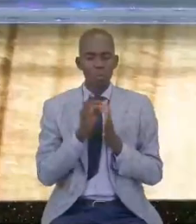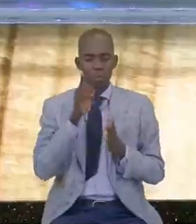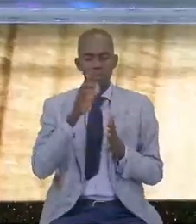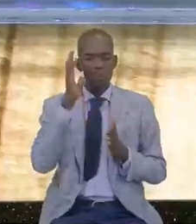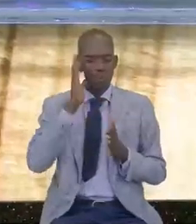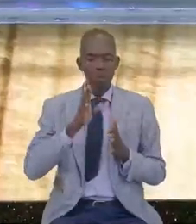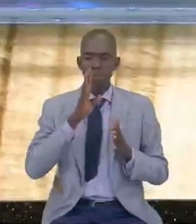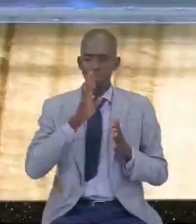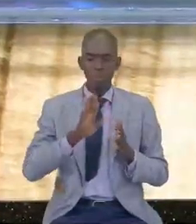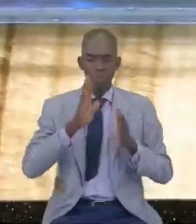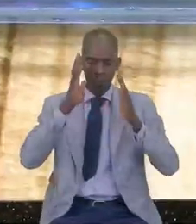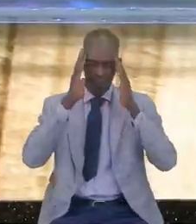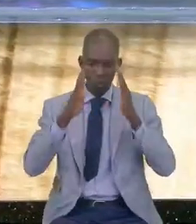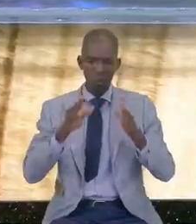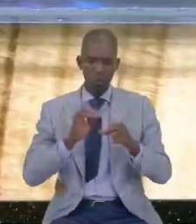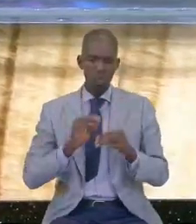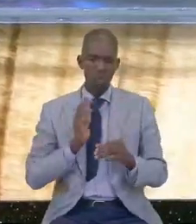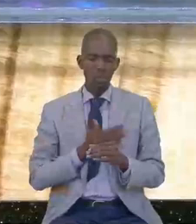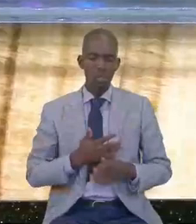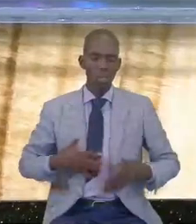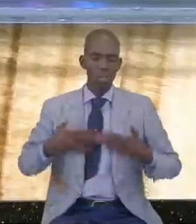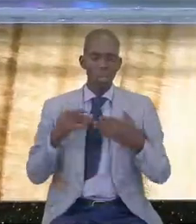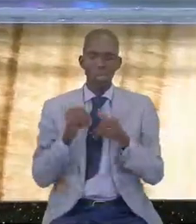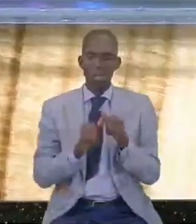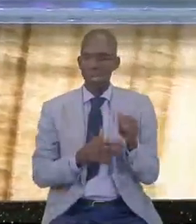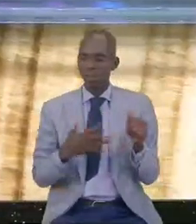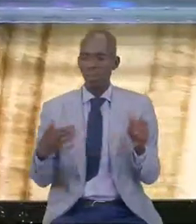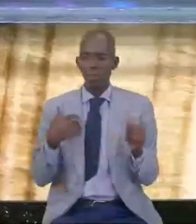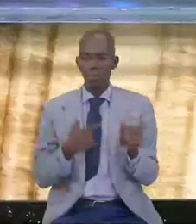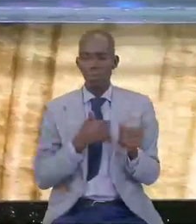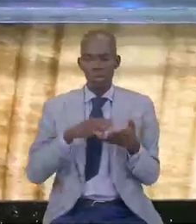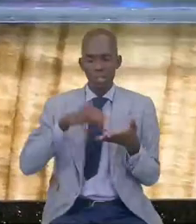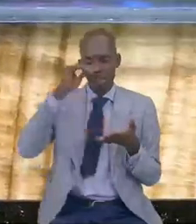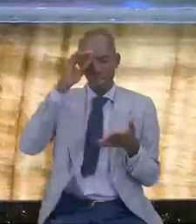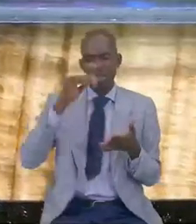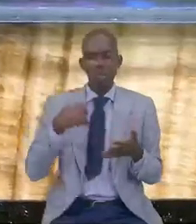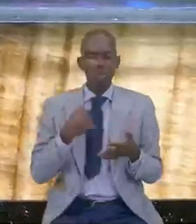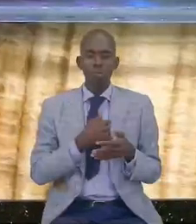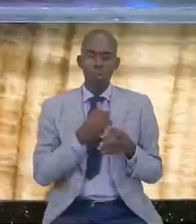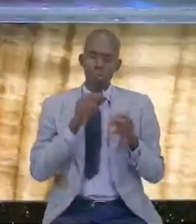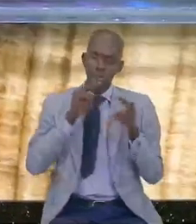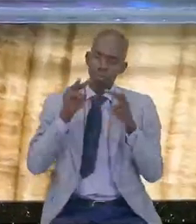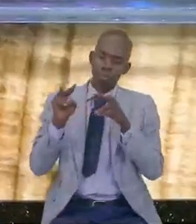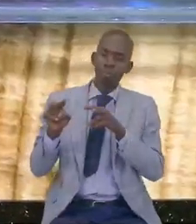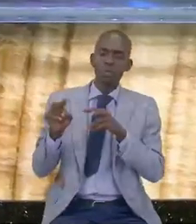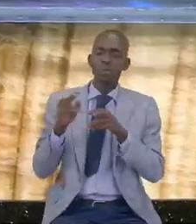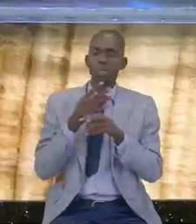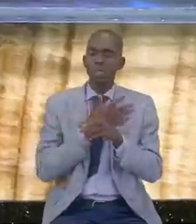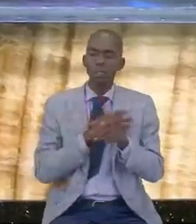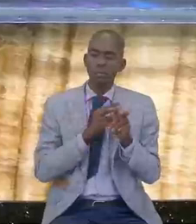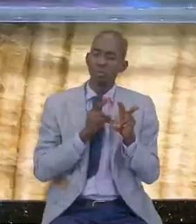vies. Et tout ce que nous apprenons, nous allons te regarder. Nous aurons les regards sur toi pour avoir ta grâce dans nos